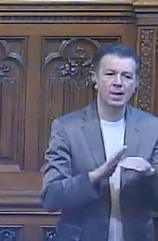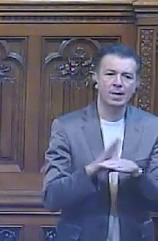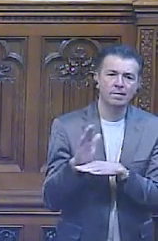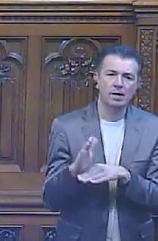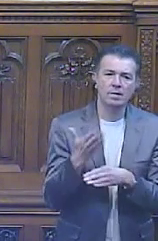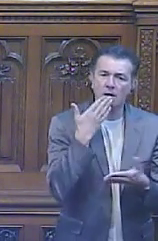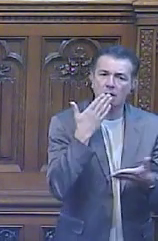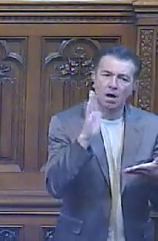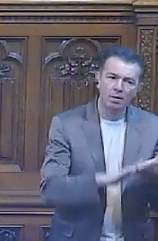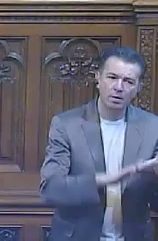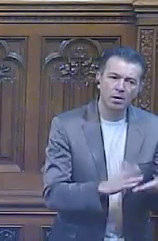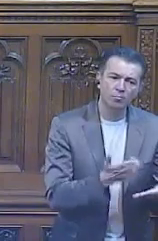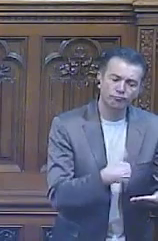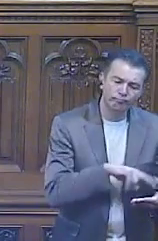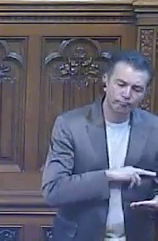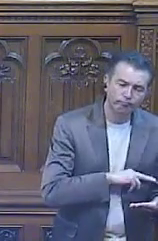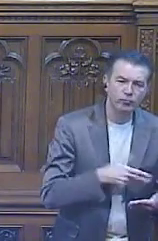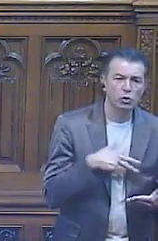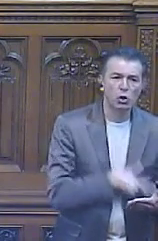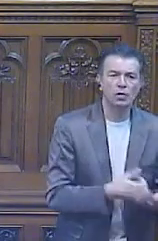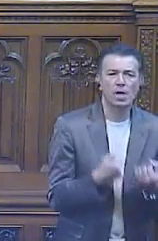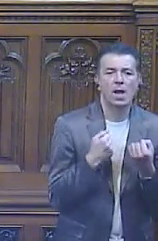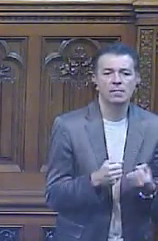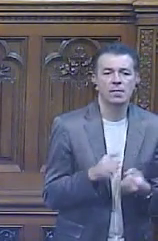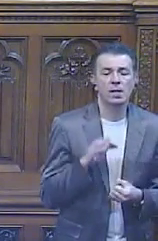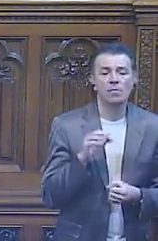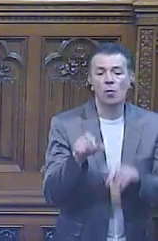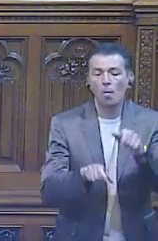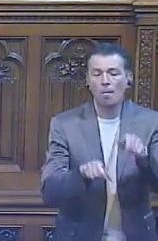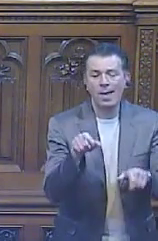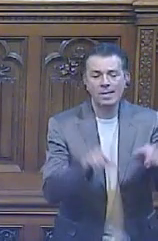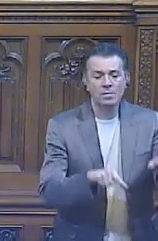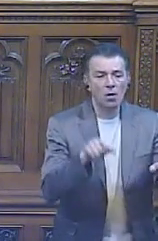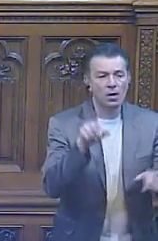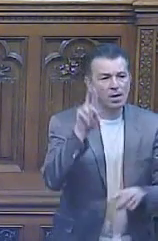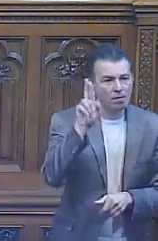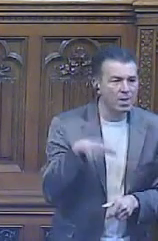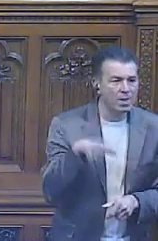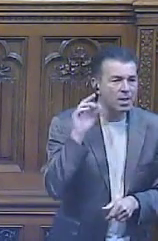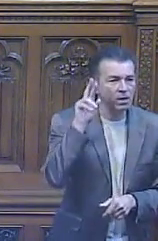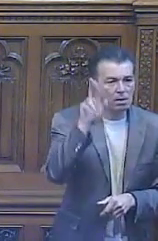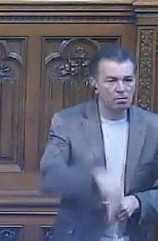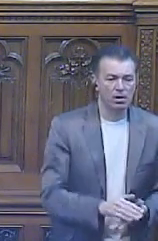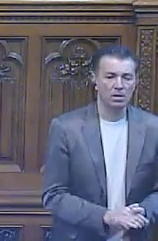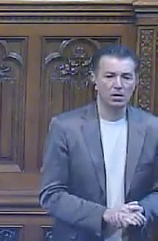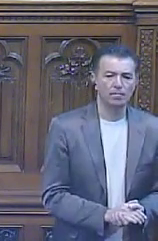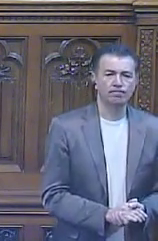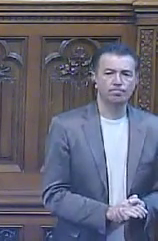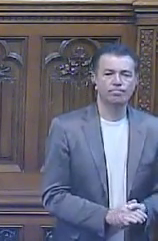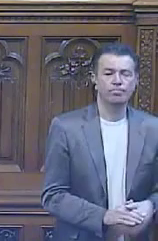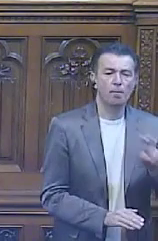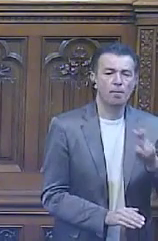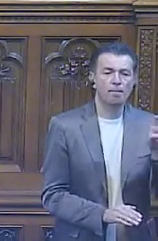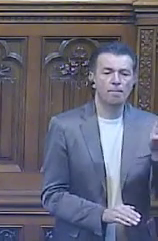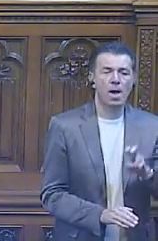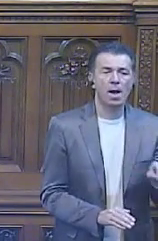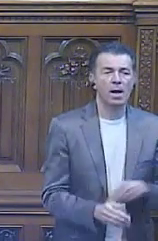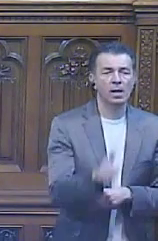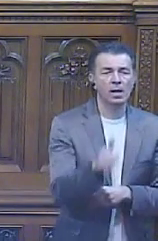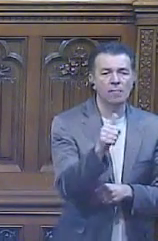gesetzliche Garantie der sozialen Sicherheit für Wienerinnen und Wiener eingebracht. In Entsprechung des